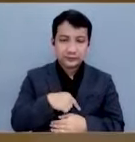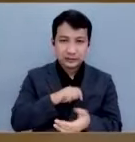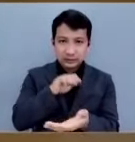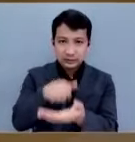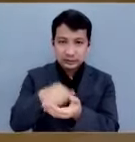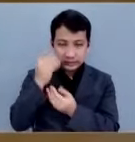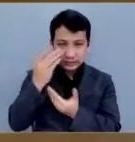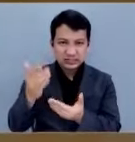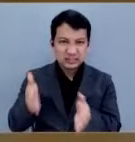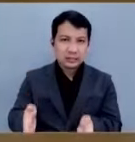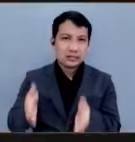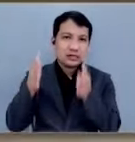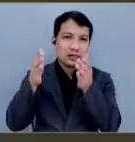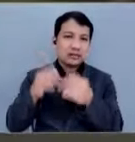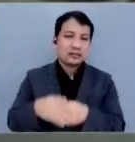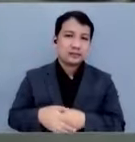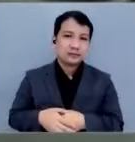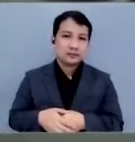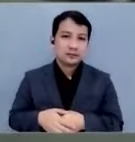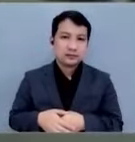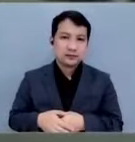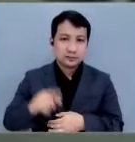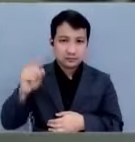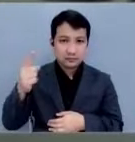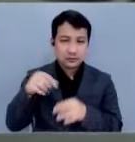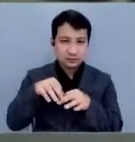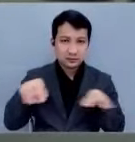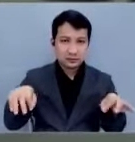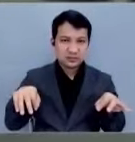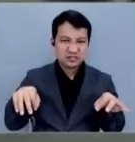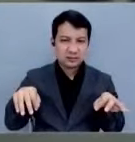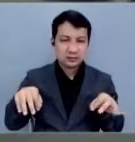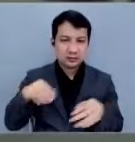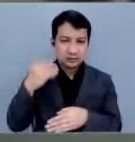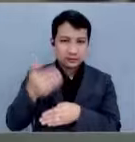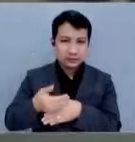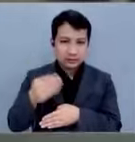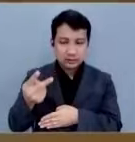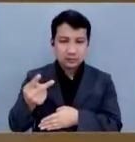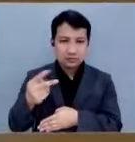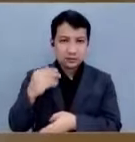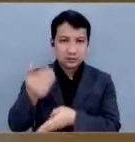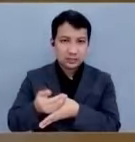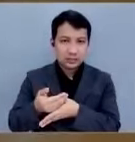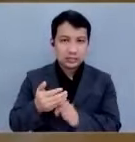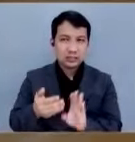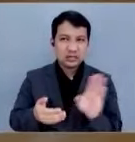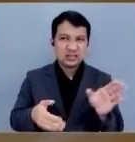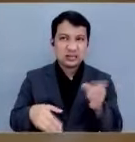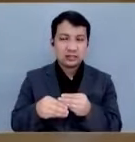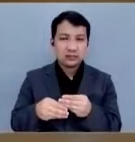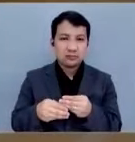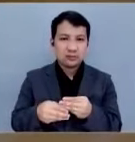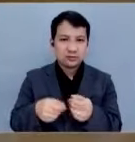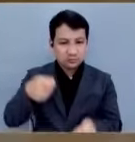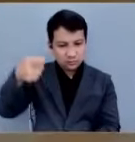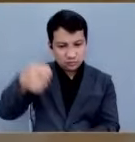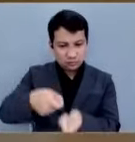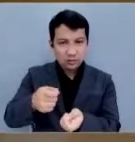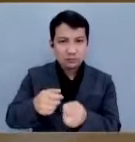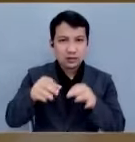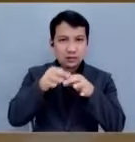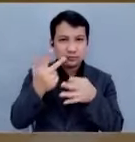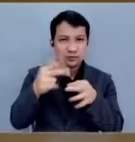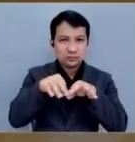ang gusali. Bali, first floor, naka-lock po. Dalawang lock. Forcible entry kami. Bolt cutter. Yung third floor nila, naka-lock